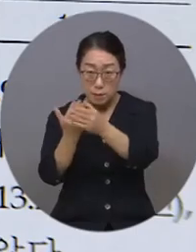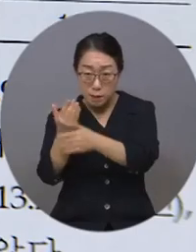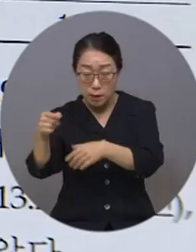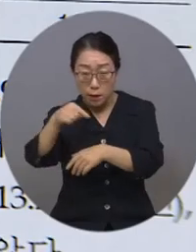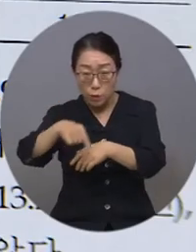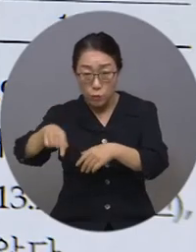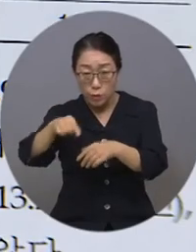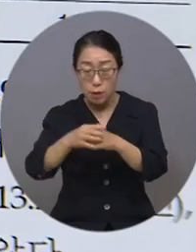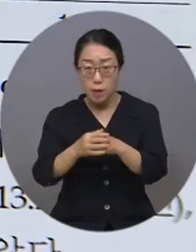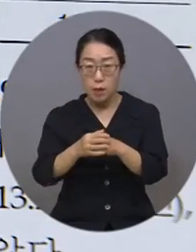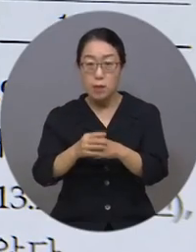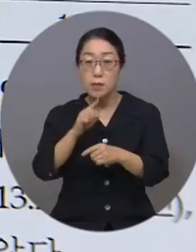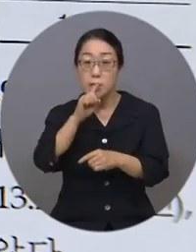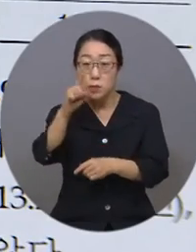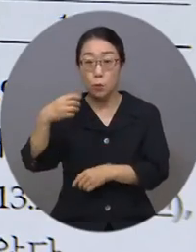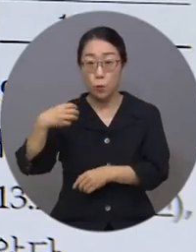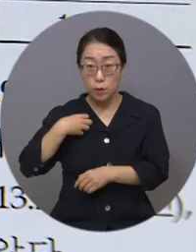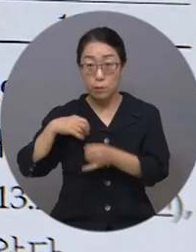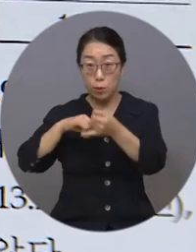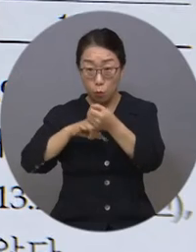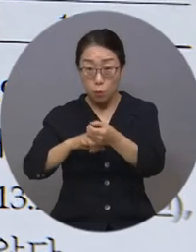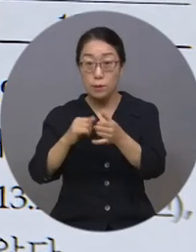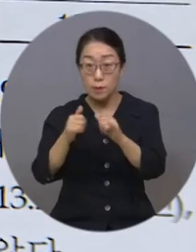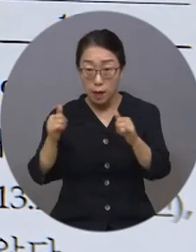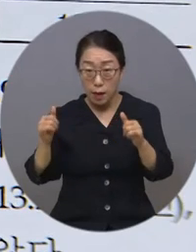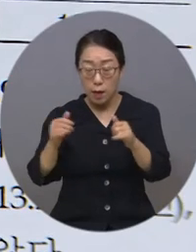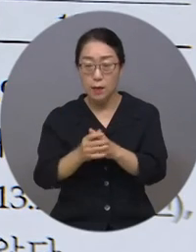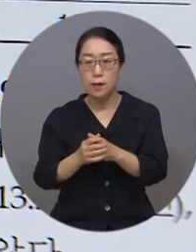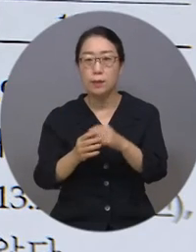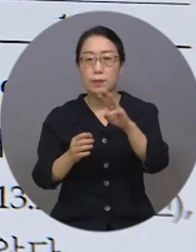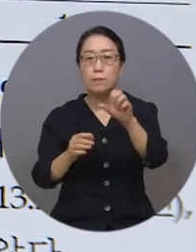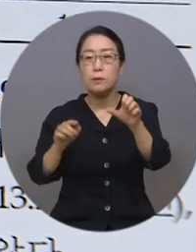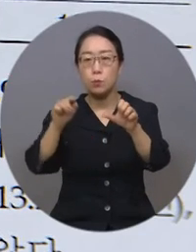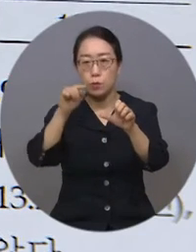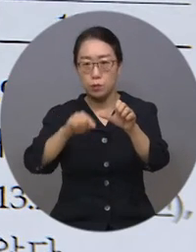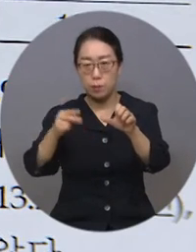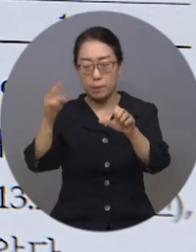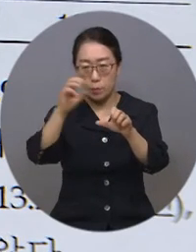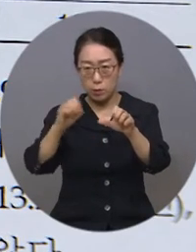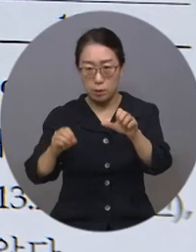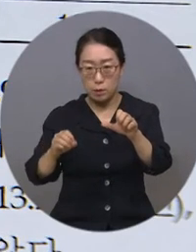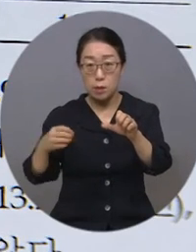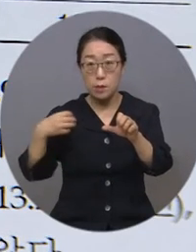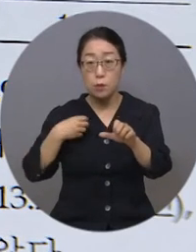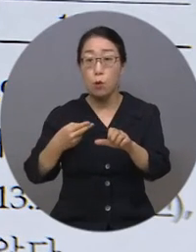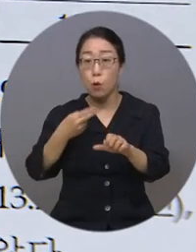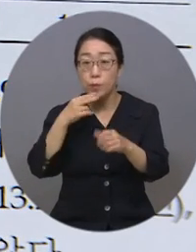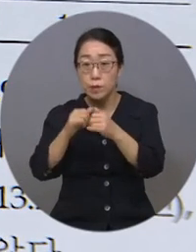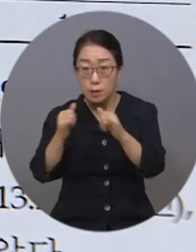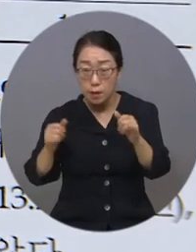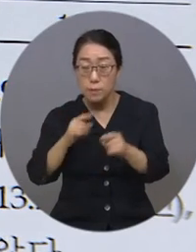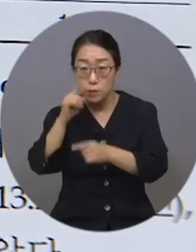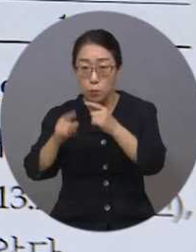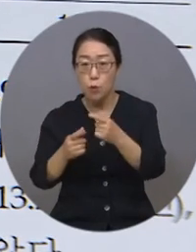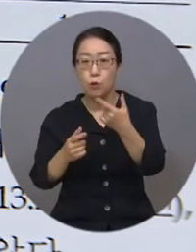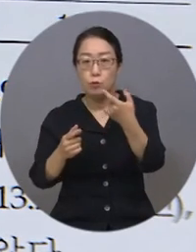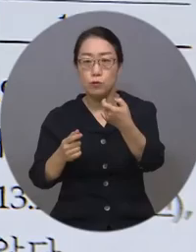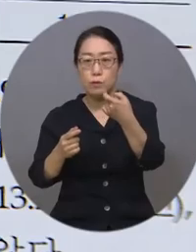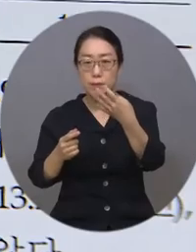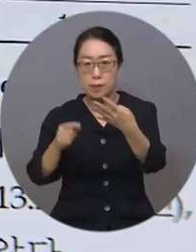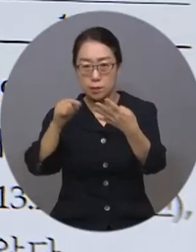신고 의무자가 신고한 경우에는 35.2% b 신고 의무자가 신고한 경우는